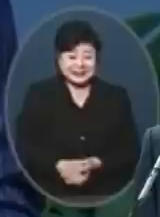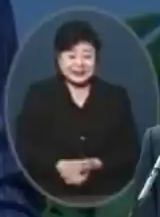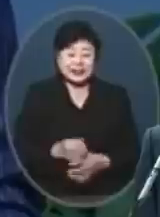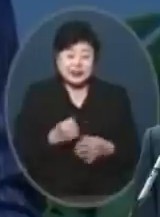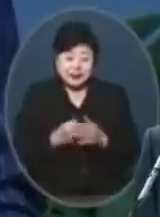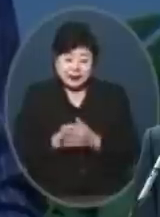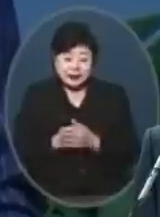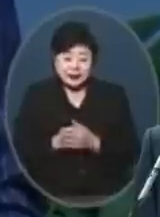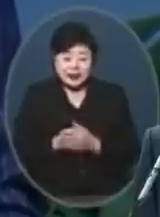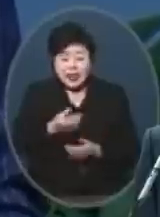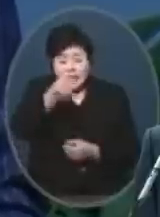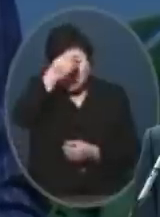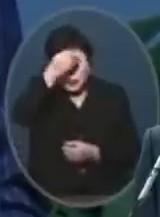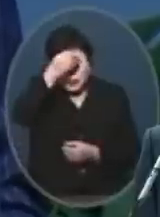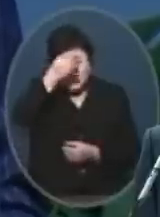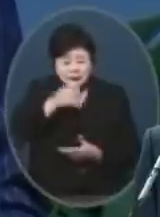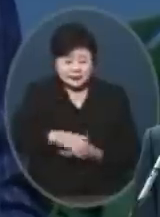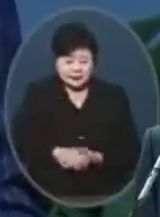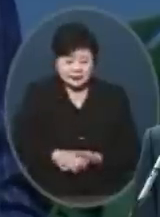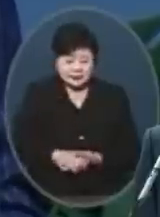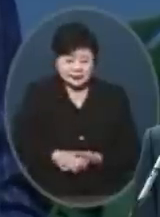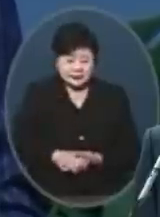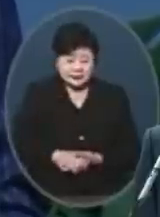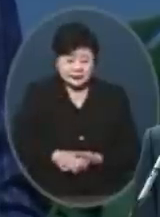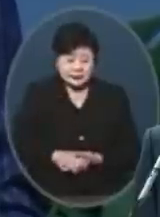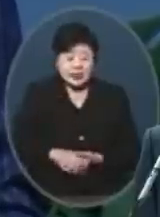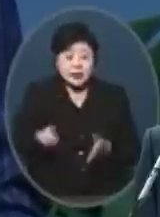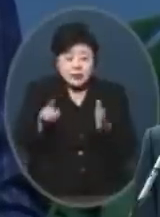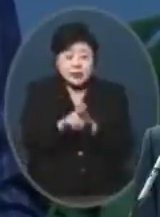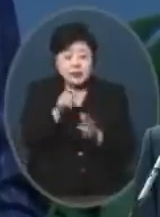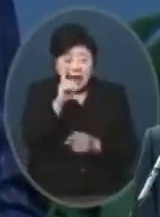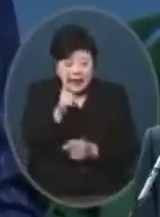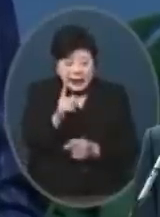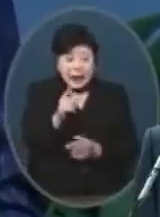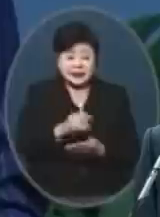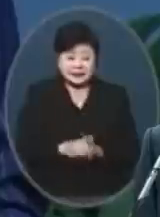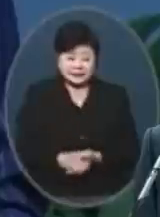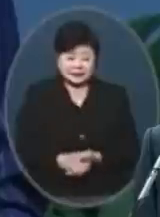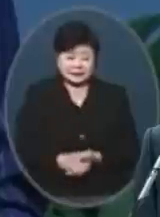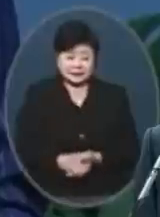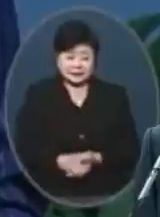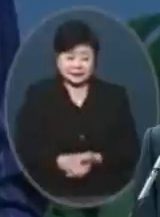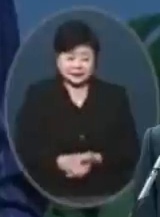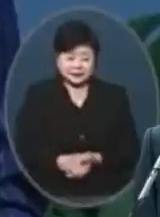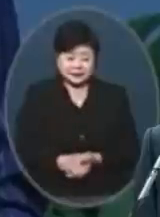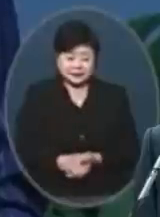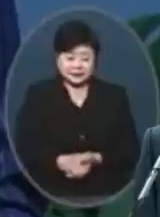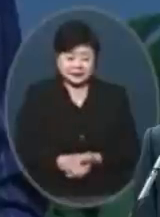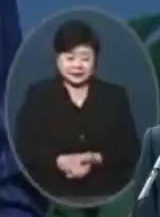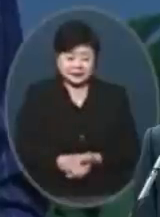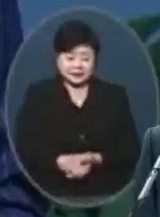그러므로 기독교는 믿음 하나가